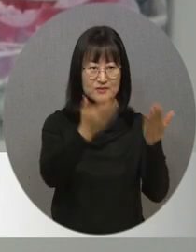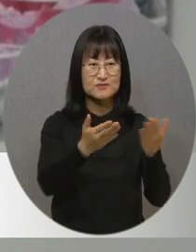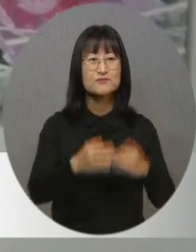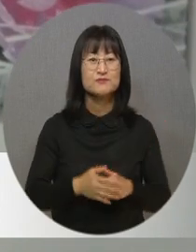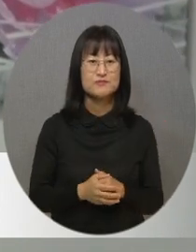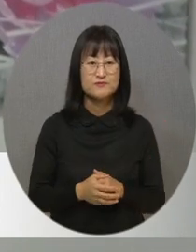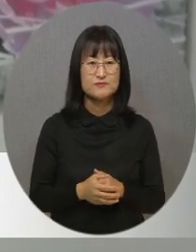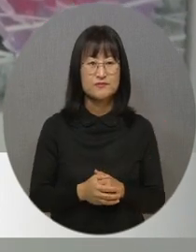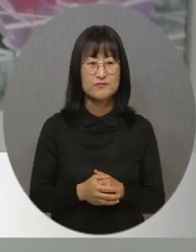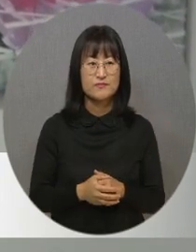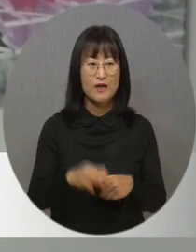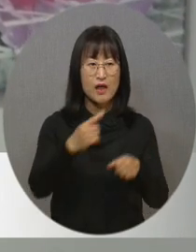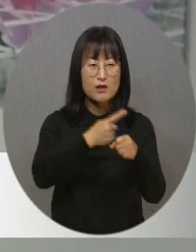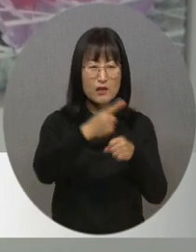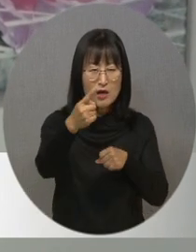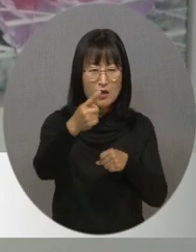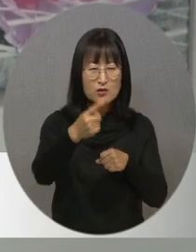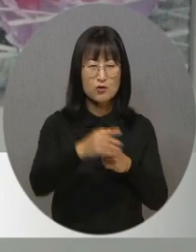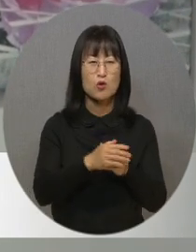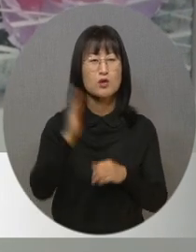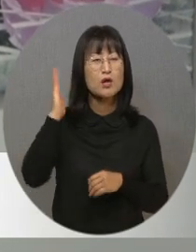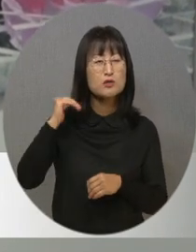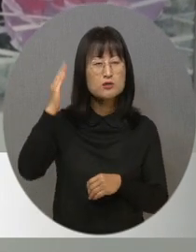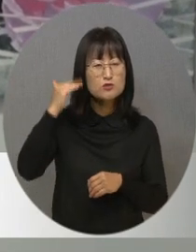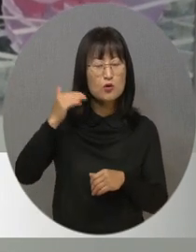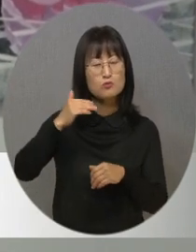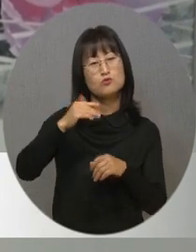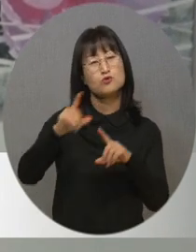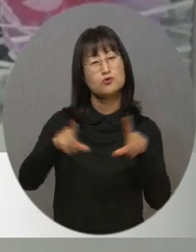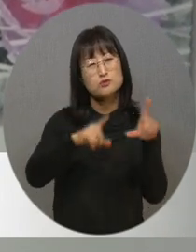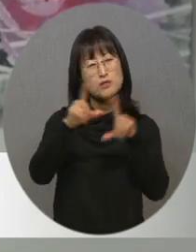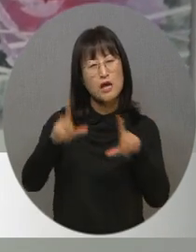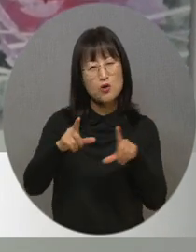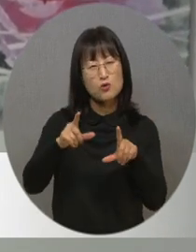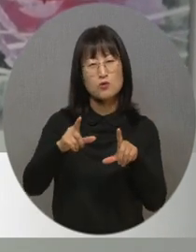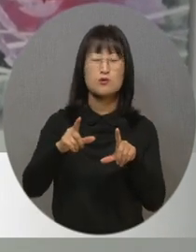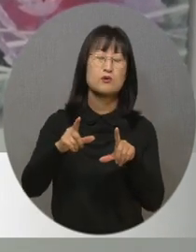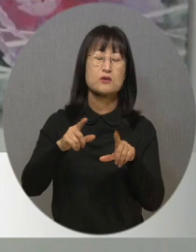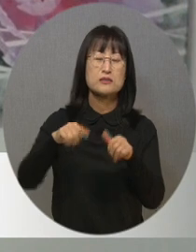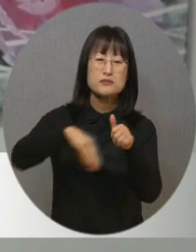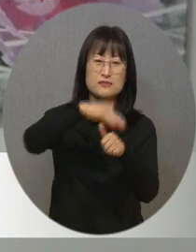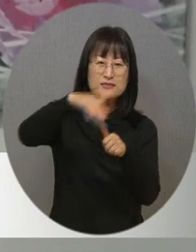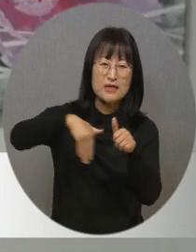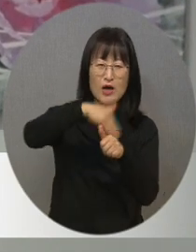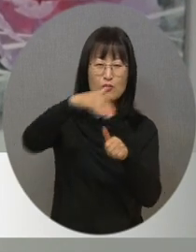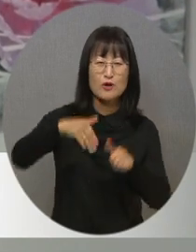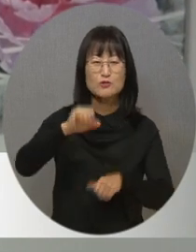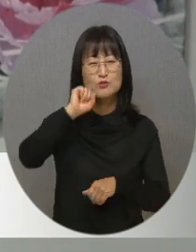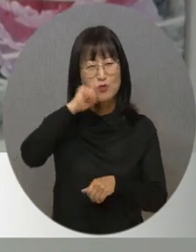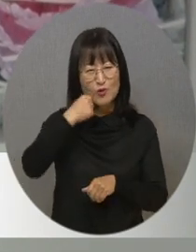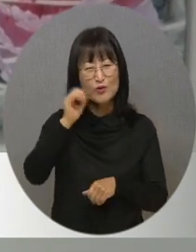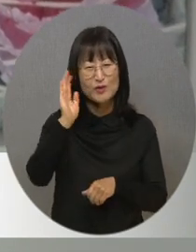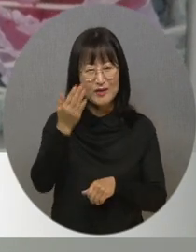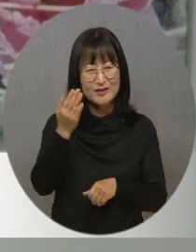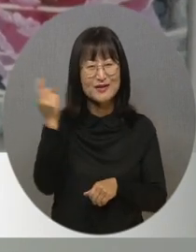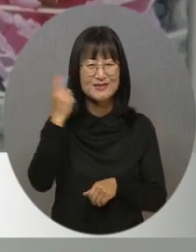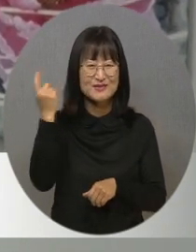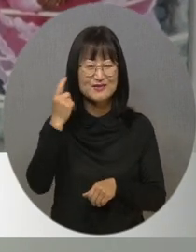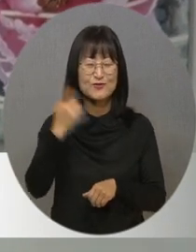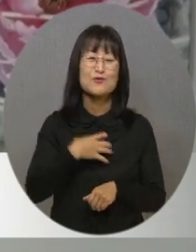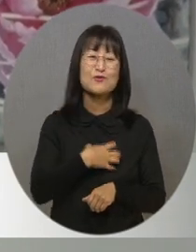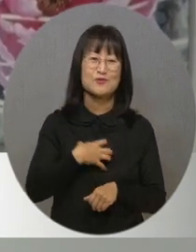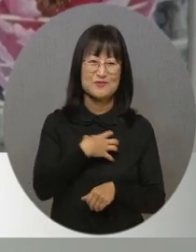감사드리고요. 내년에 좀 의정부 살림이 좀 너무 힘들다고 그러시는데 좀 걱정입니다. 네.